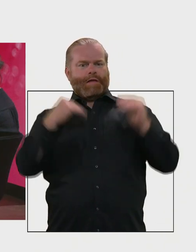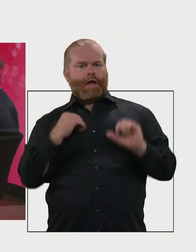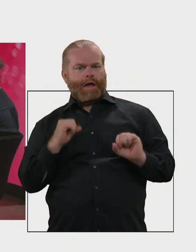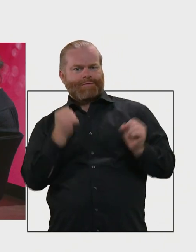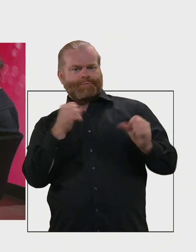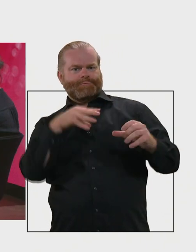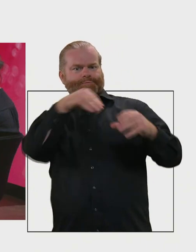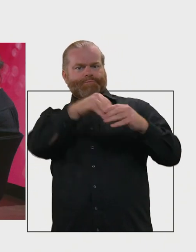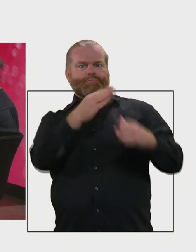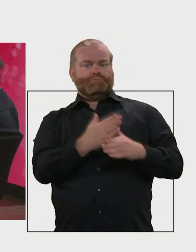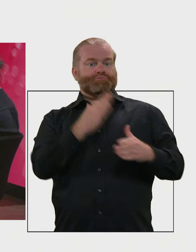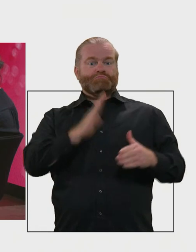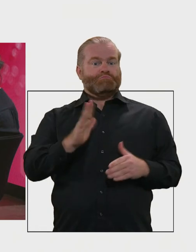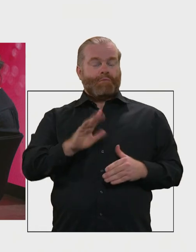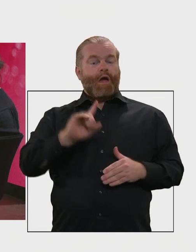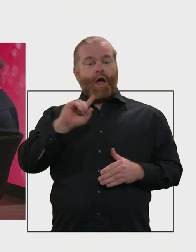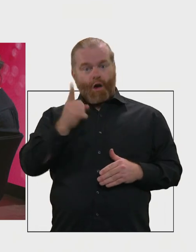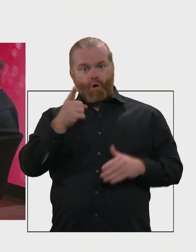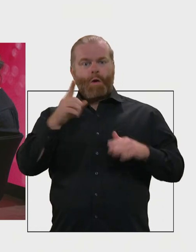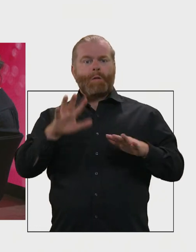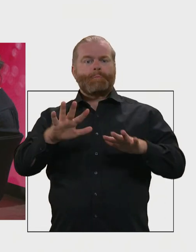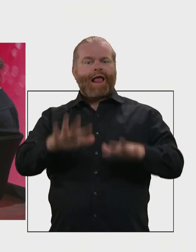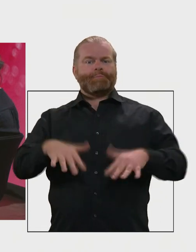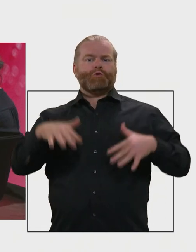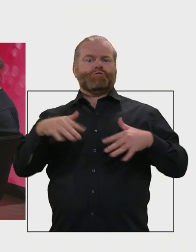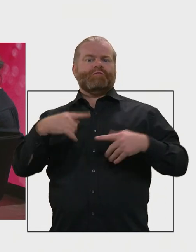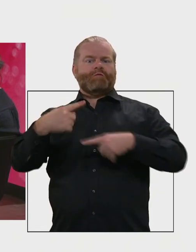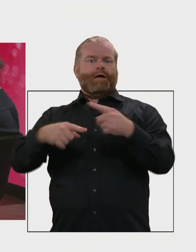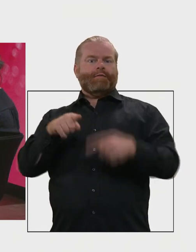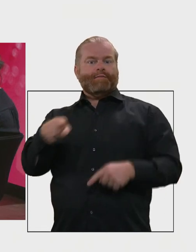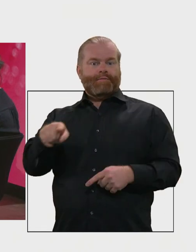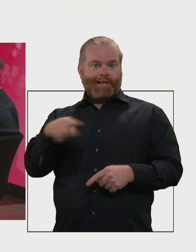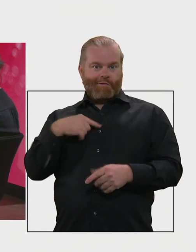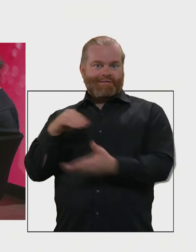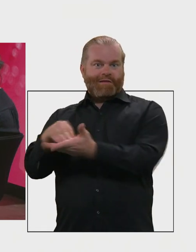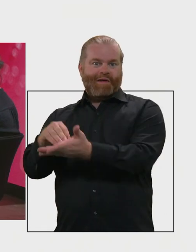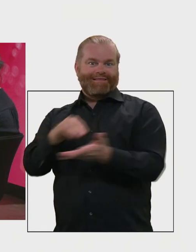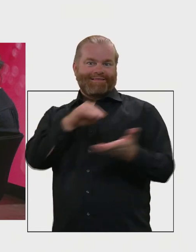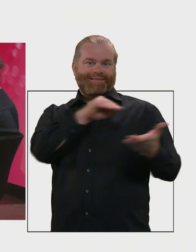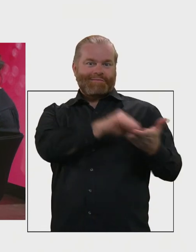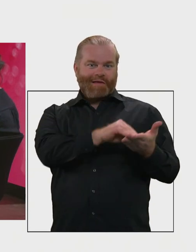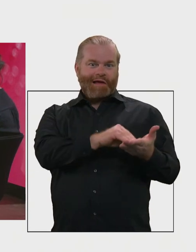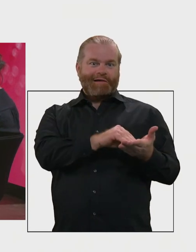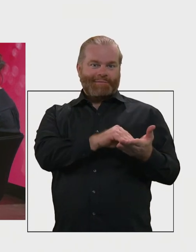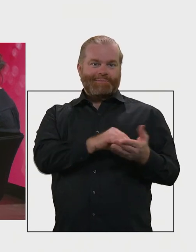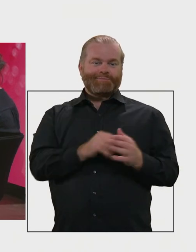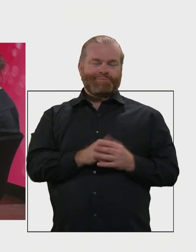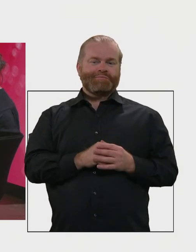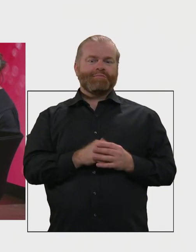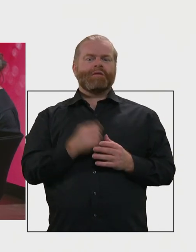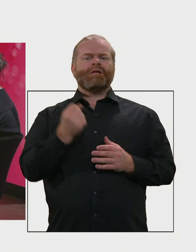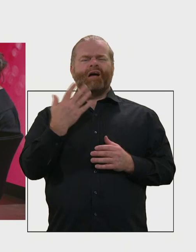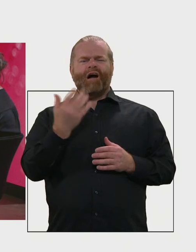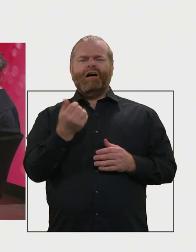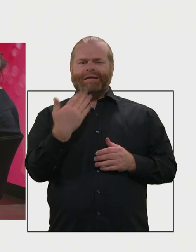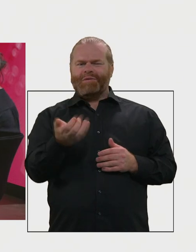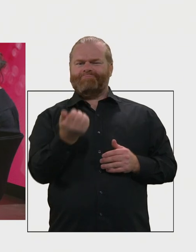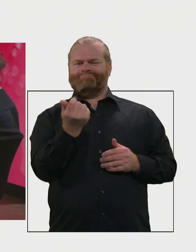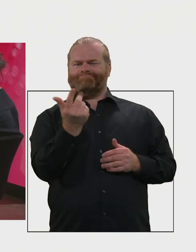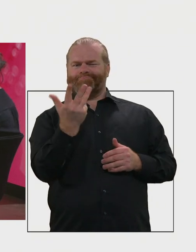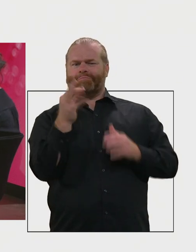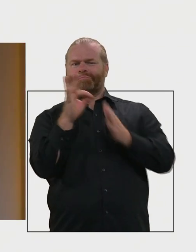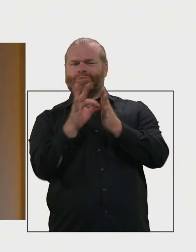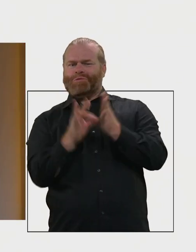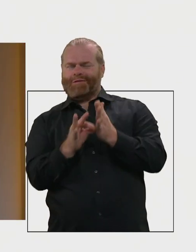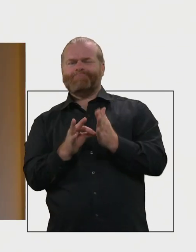die sind schon ganz gut gelungen im Gesetz. Aber es gibt auch noch ein paar, wo ich sage, hey, da müssen wir noch besser werden, da können wir noch was machen. Ja, noch ist es ein Gesetzesentwurf, ne?